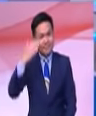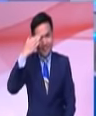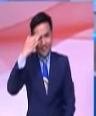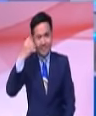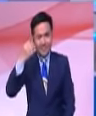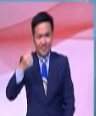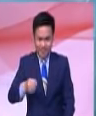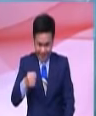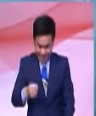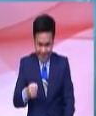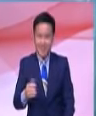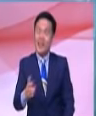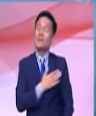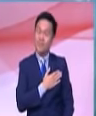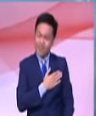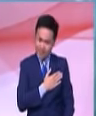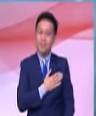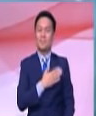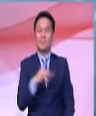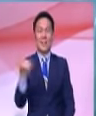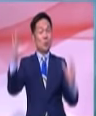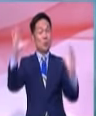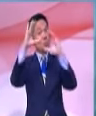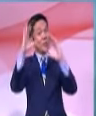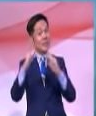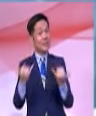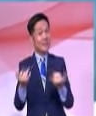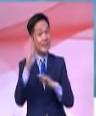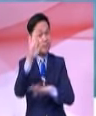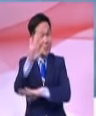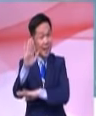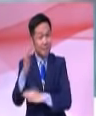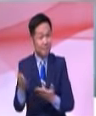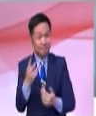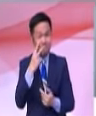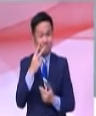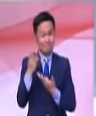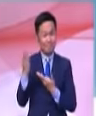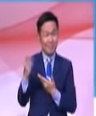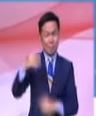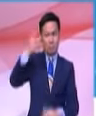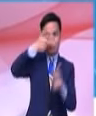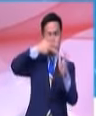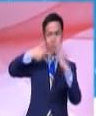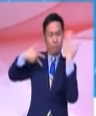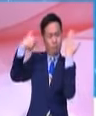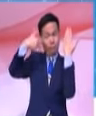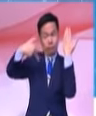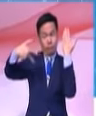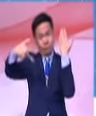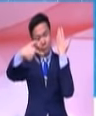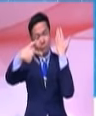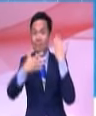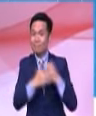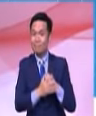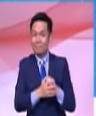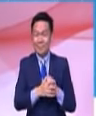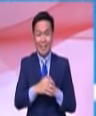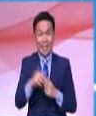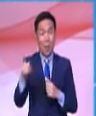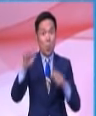Assalamualaikum dan salam sejahtera. Laporan cuaca petang ini kita mulakan dengan paparan imej kemerada yang terkini.